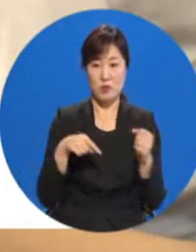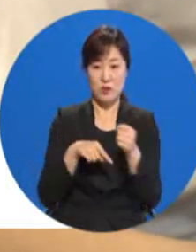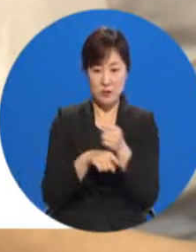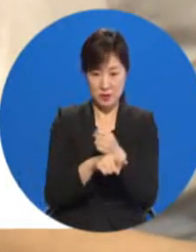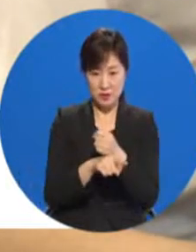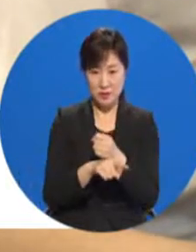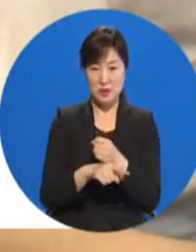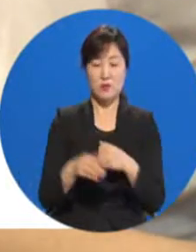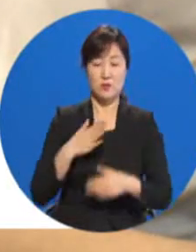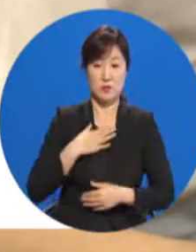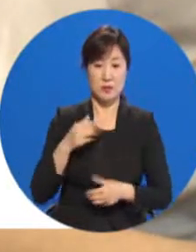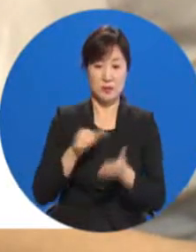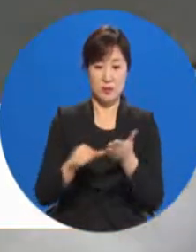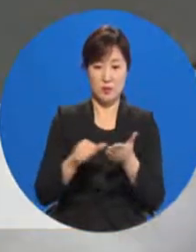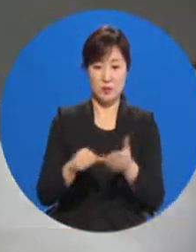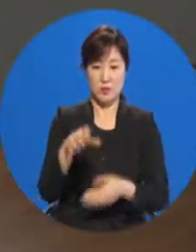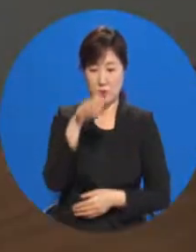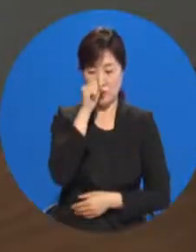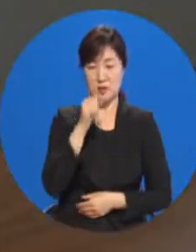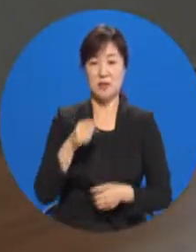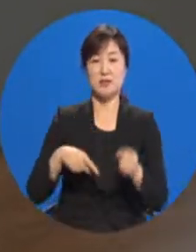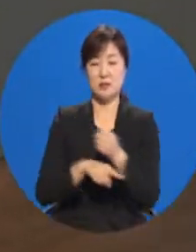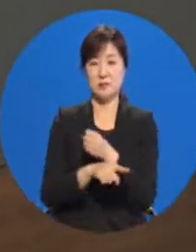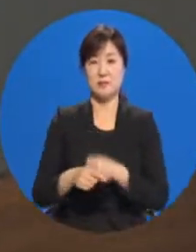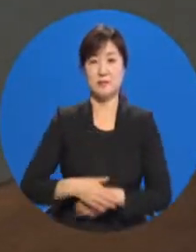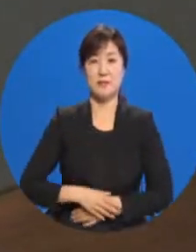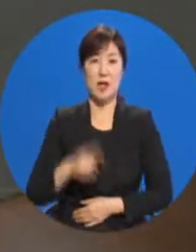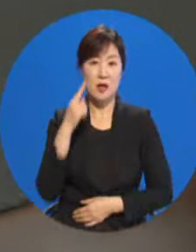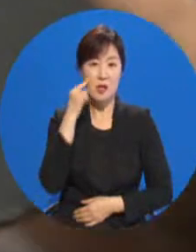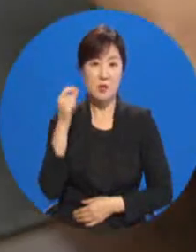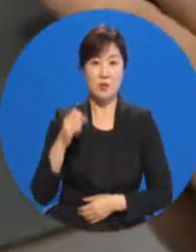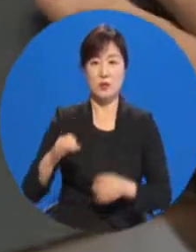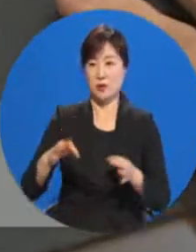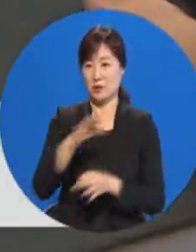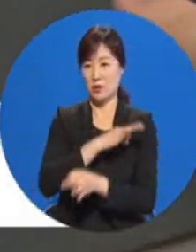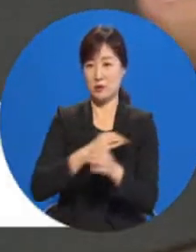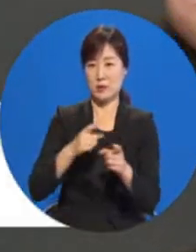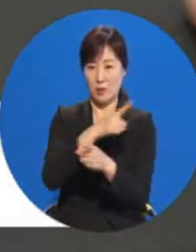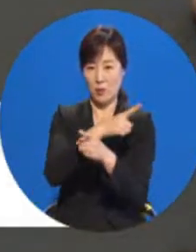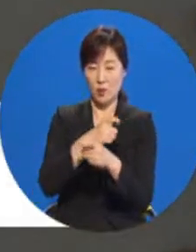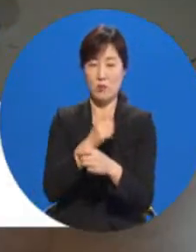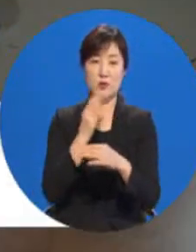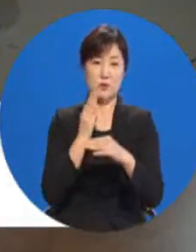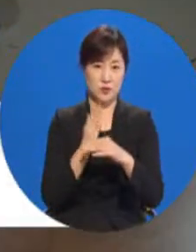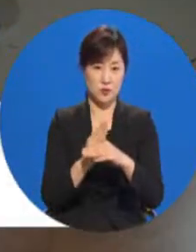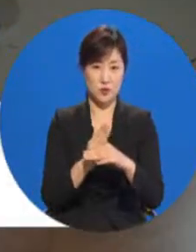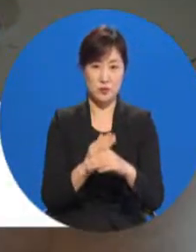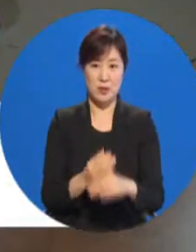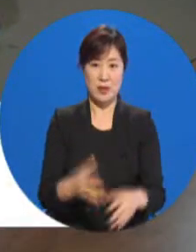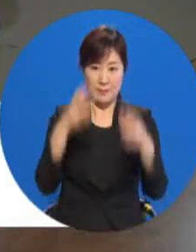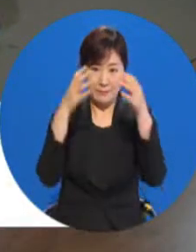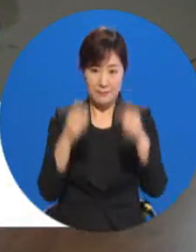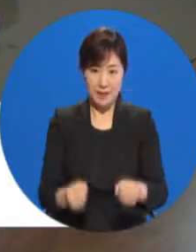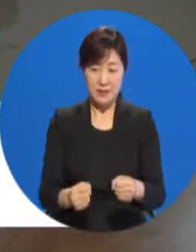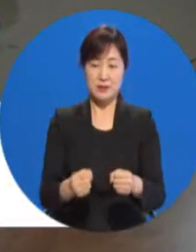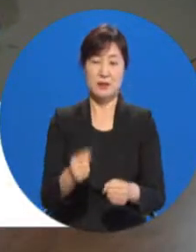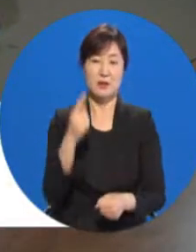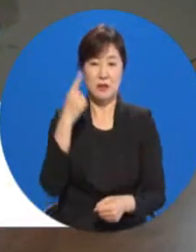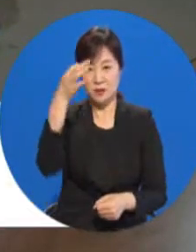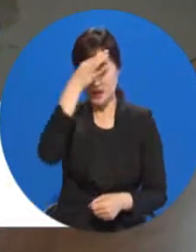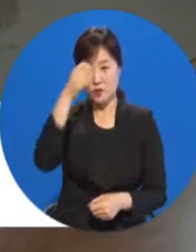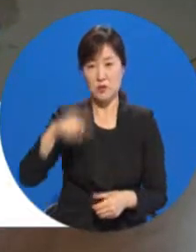올라와 있다는 것을 반증하는 거죠. 일본의 경제 도발이 격화되고 일본에 맞서 기술 독립을 하자는 움직임이